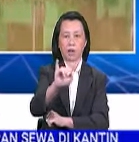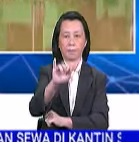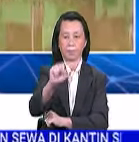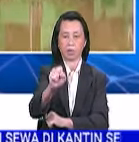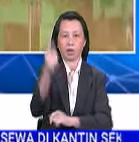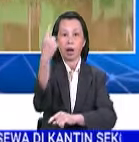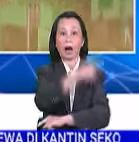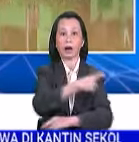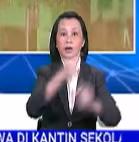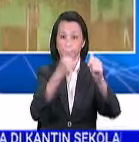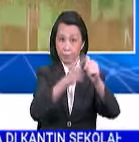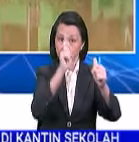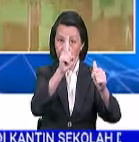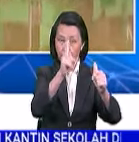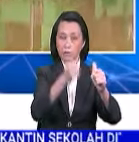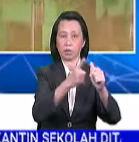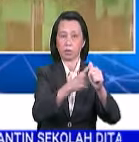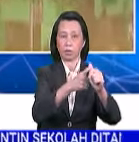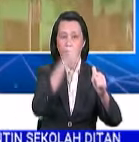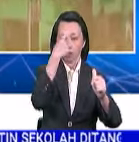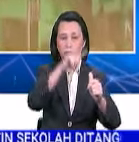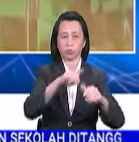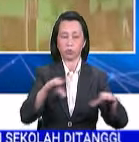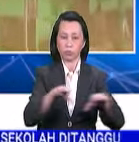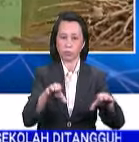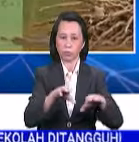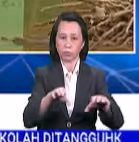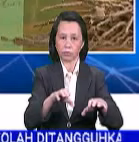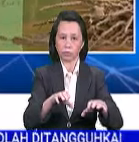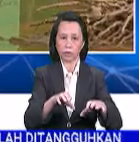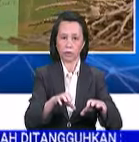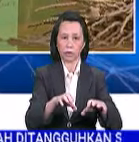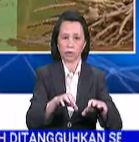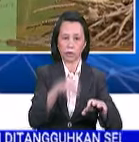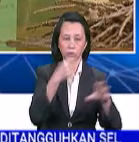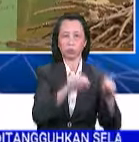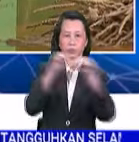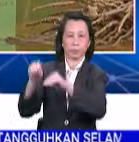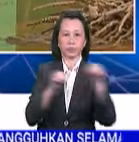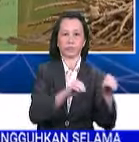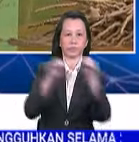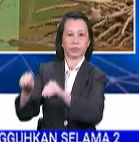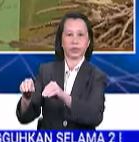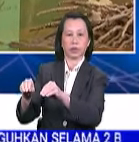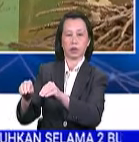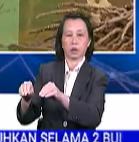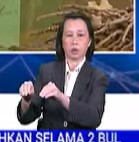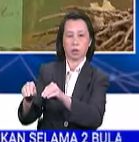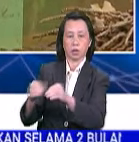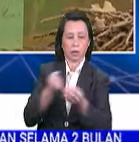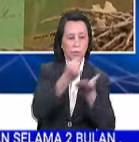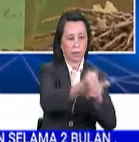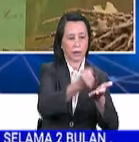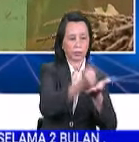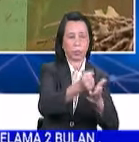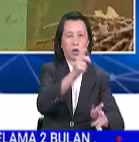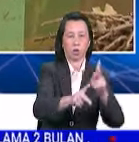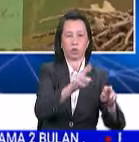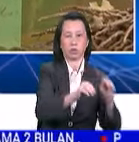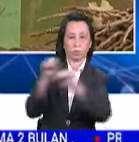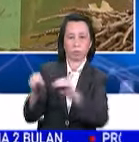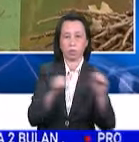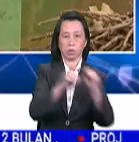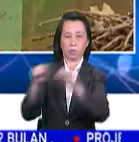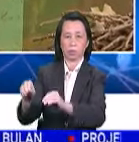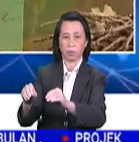di Labis, dan untuk membuat pergerakan pemindahan, membantu memindahkan